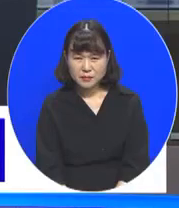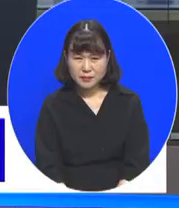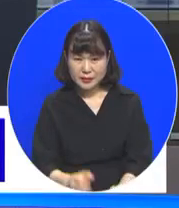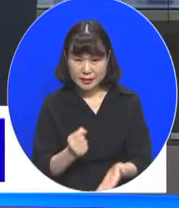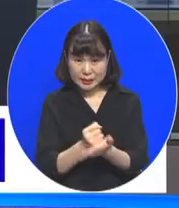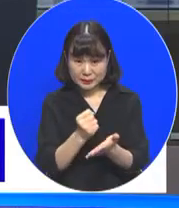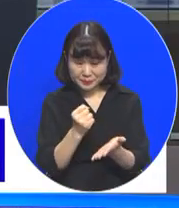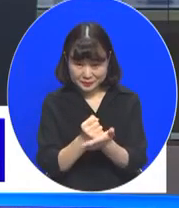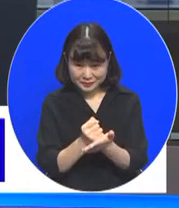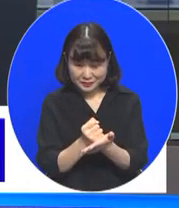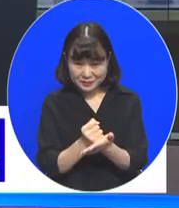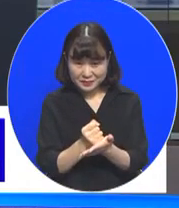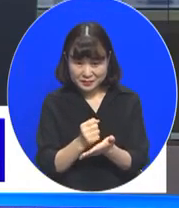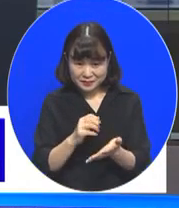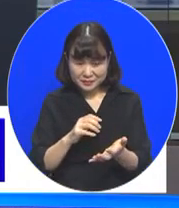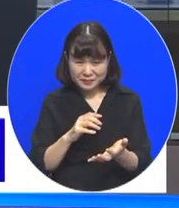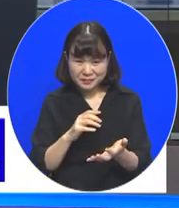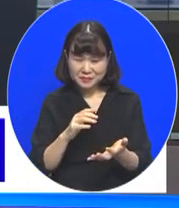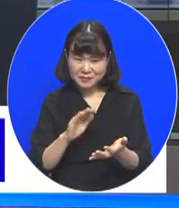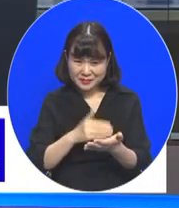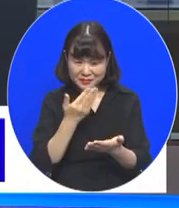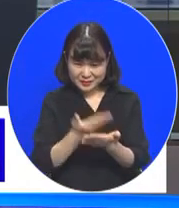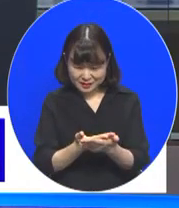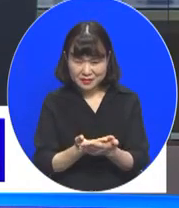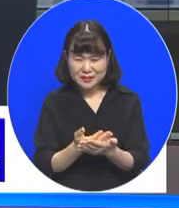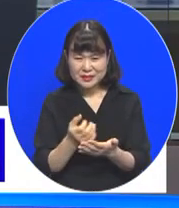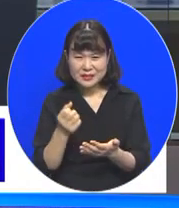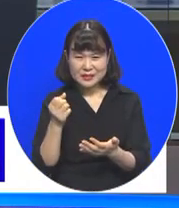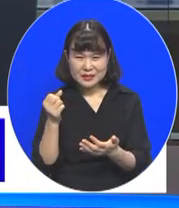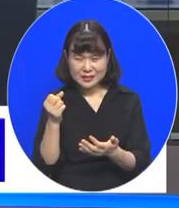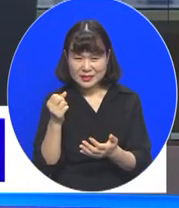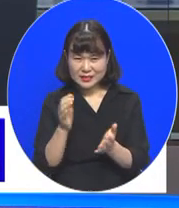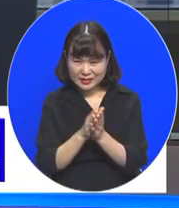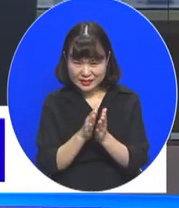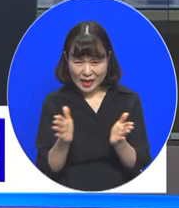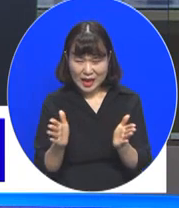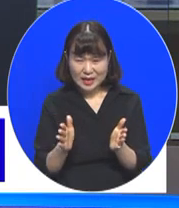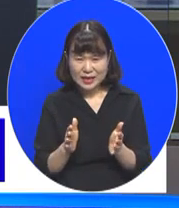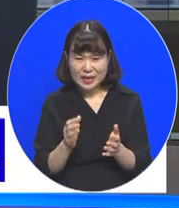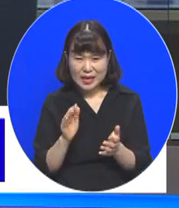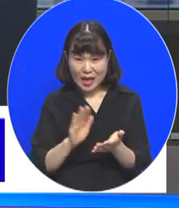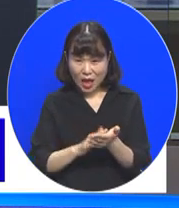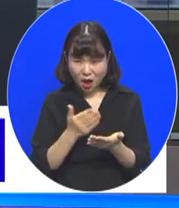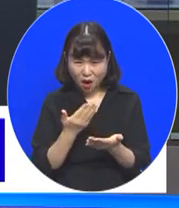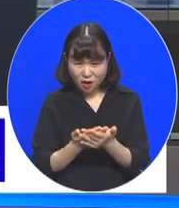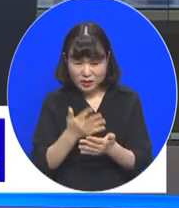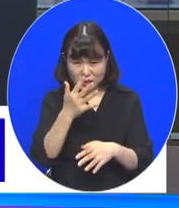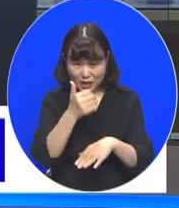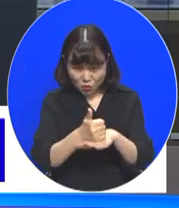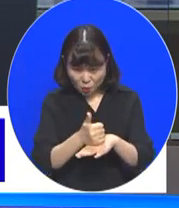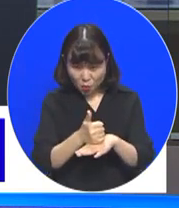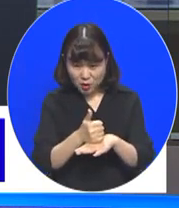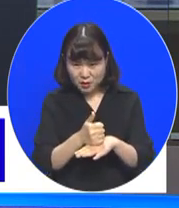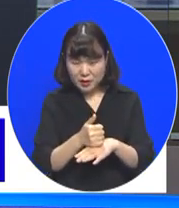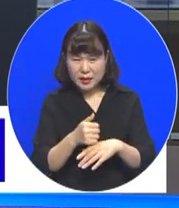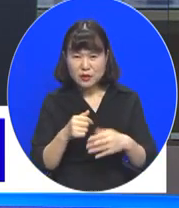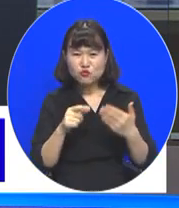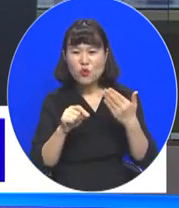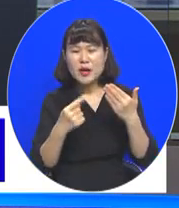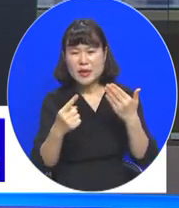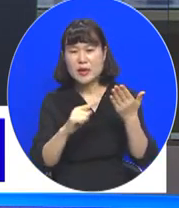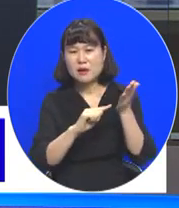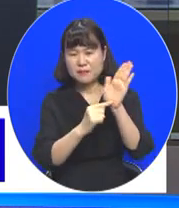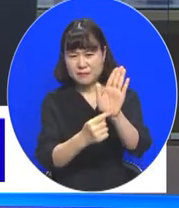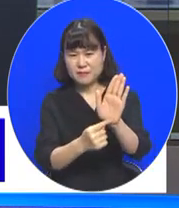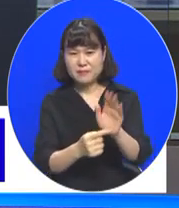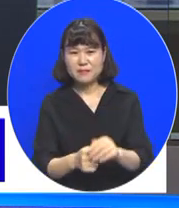연금 개혁이 곧 본격적인 궤도에 오를 전망입니다. 개혁의 밑그림인 최종 보고서가 다음 달 1일 공개될